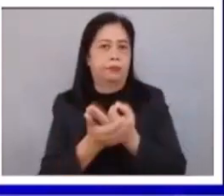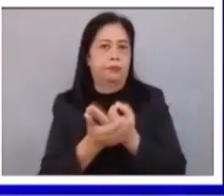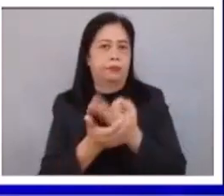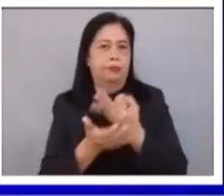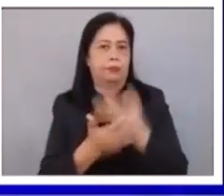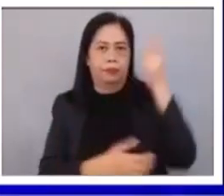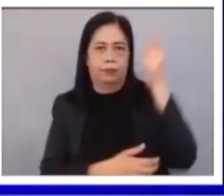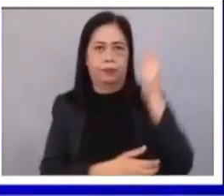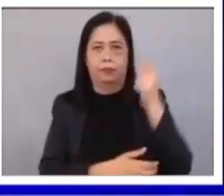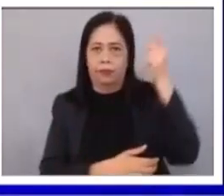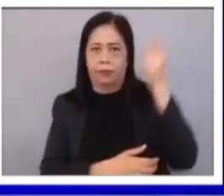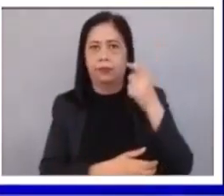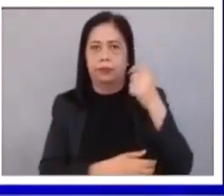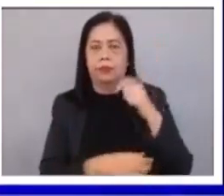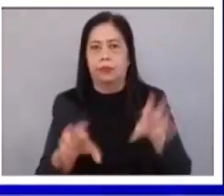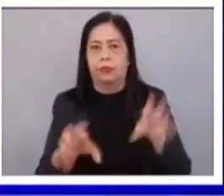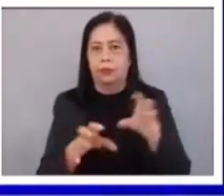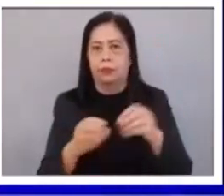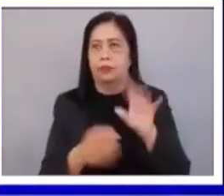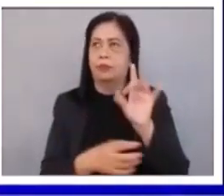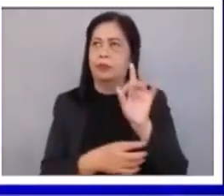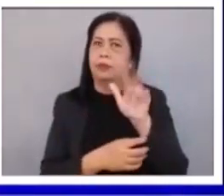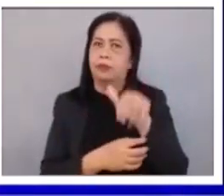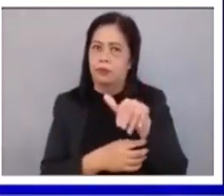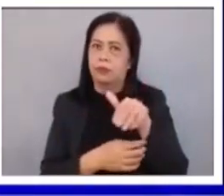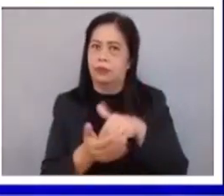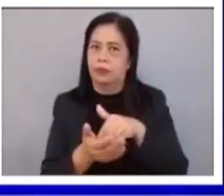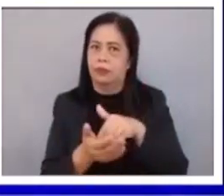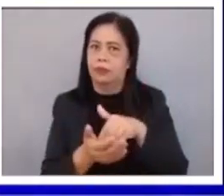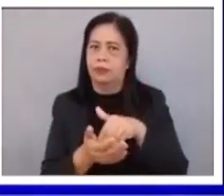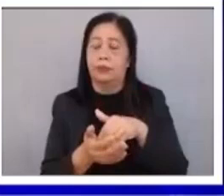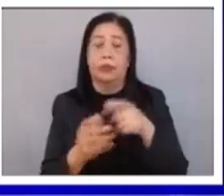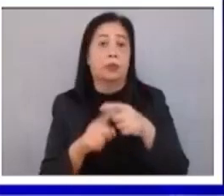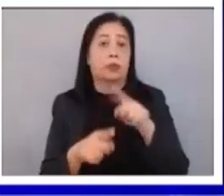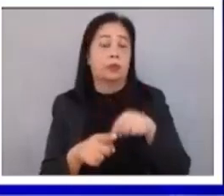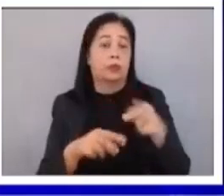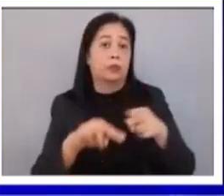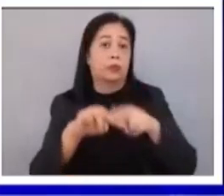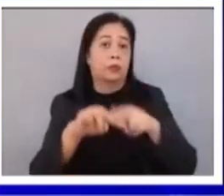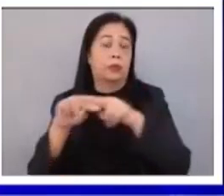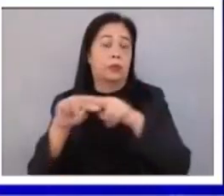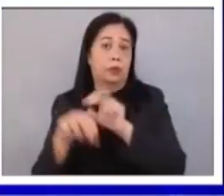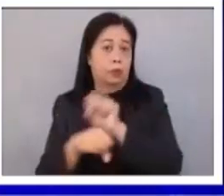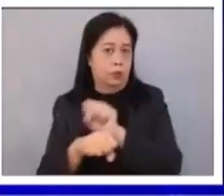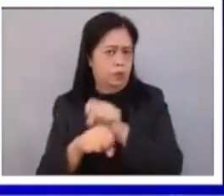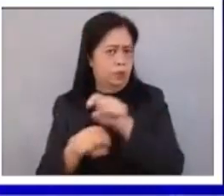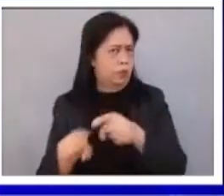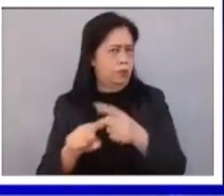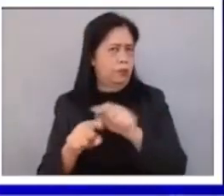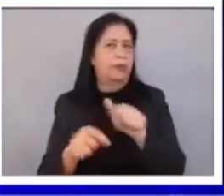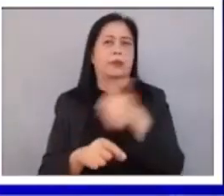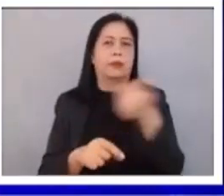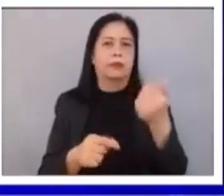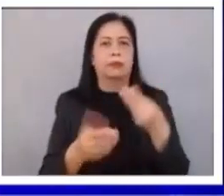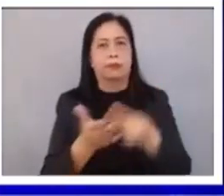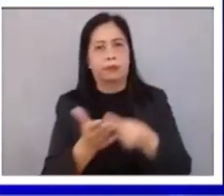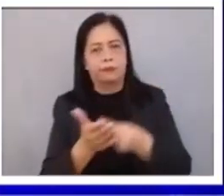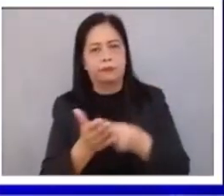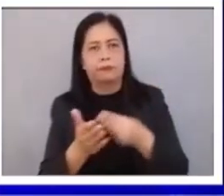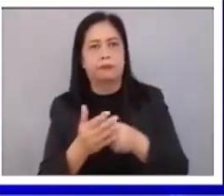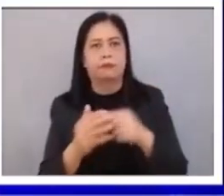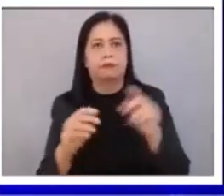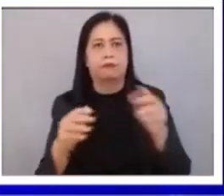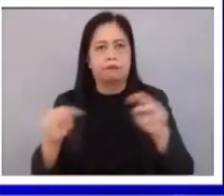dagdag na 83,000. Nagmula sa pagtaas ng employed sa other monetary intermediation gaya